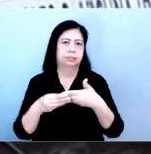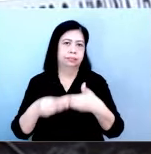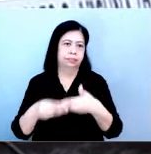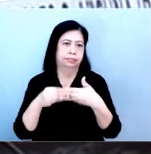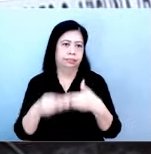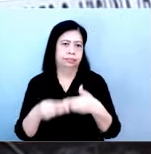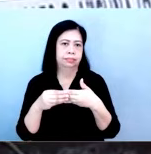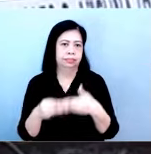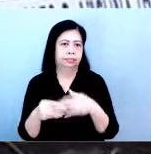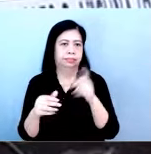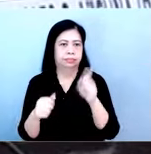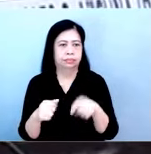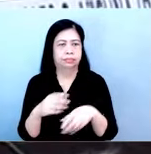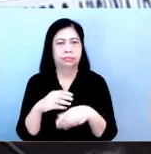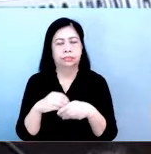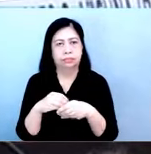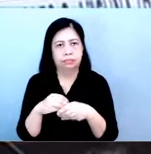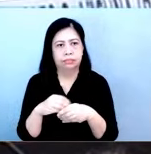It should be in